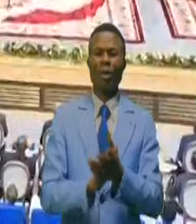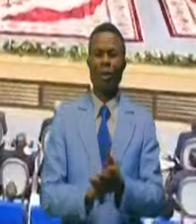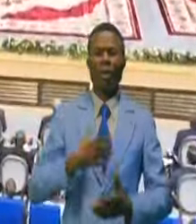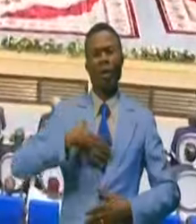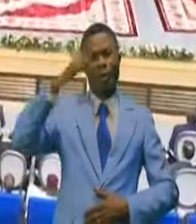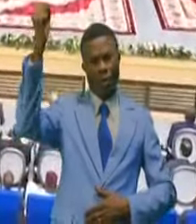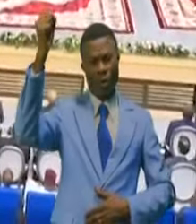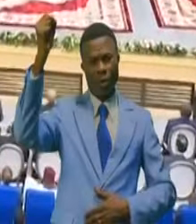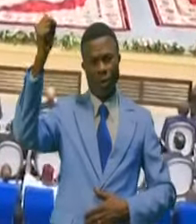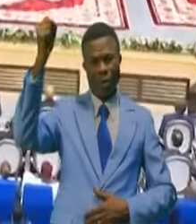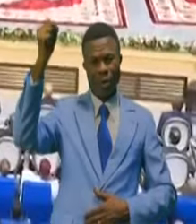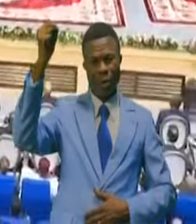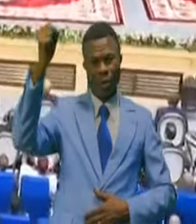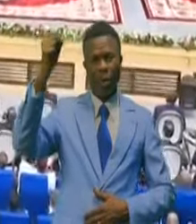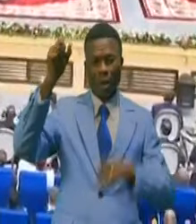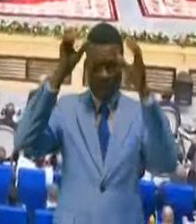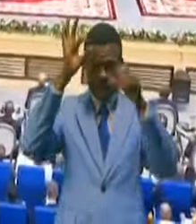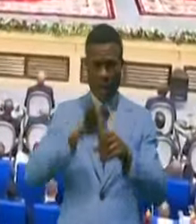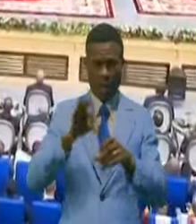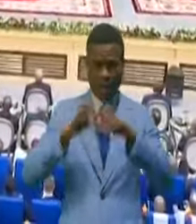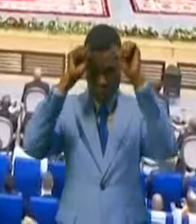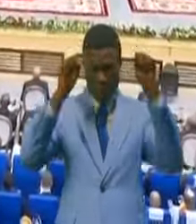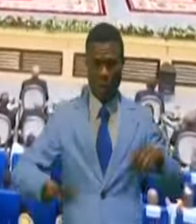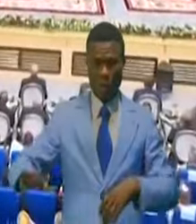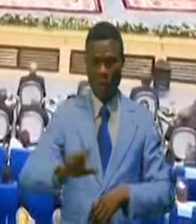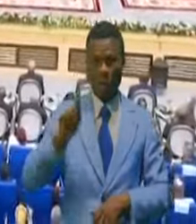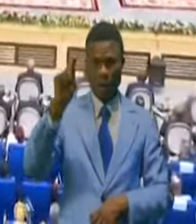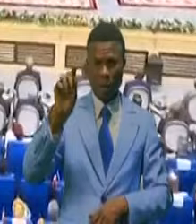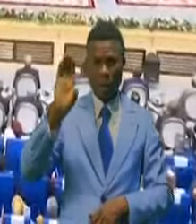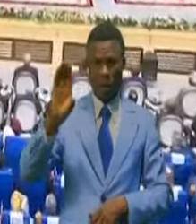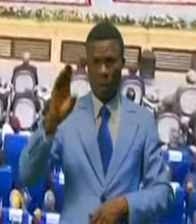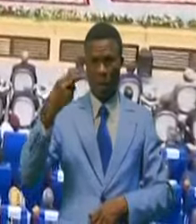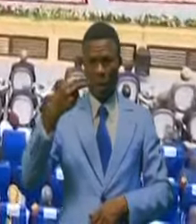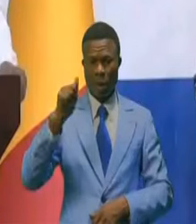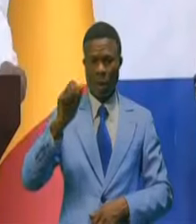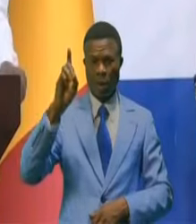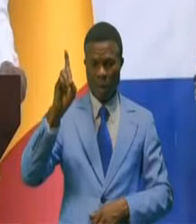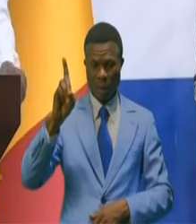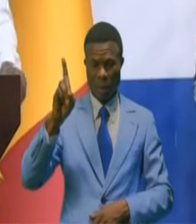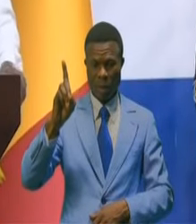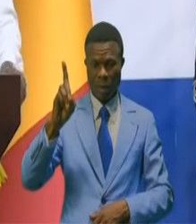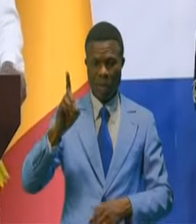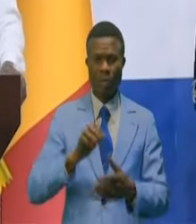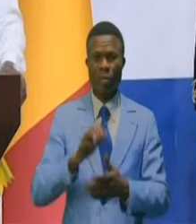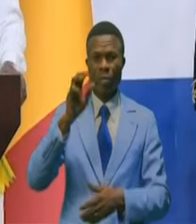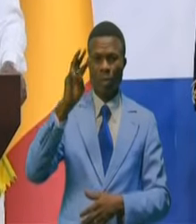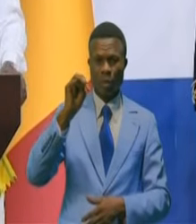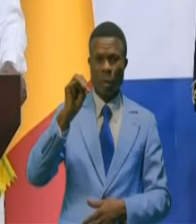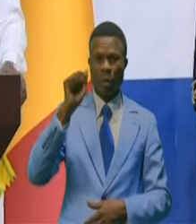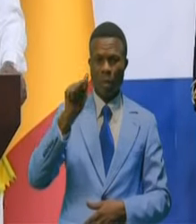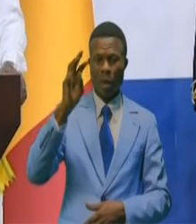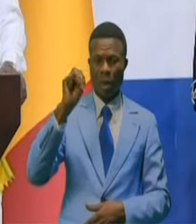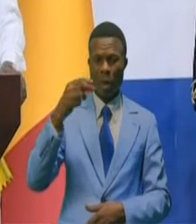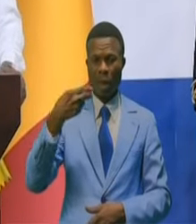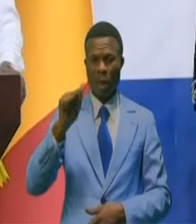Vainqueur de la présidentielle organisée au Tchad, il y a quelques jours passés, Mahamat Idriss Déby